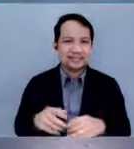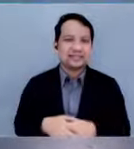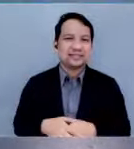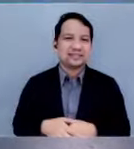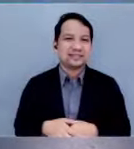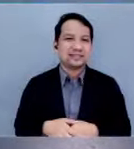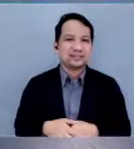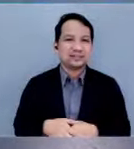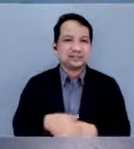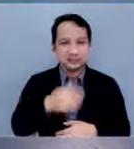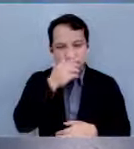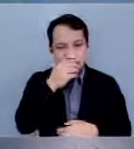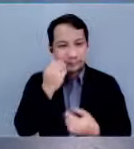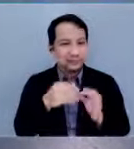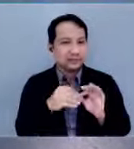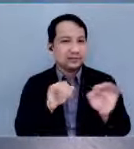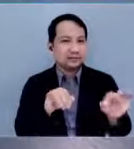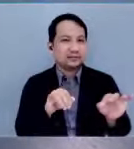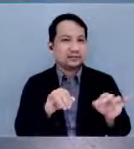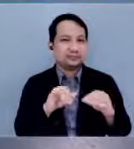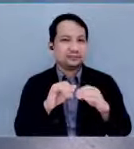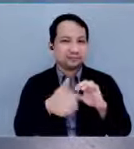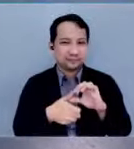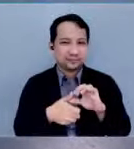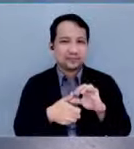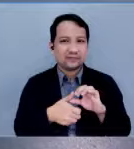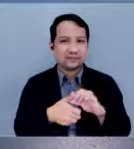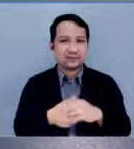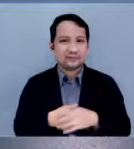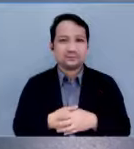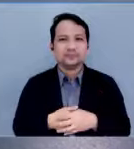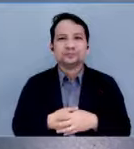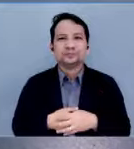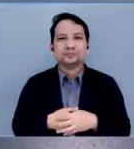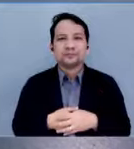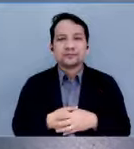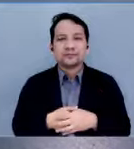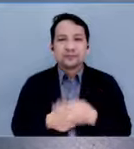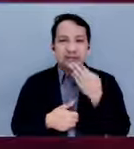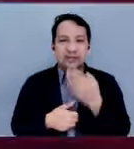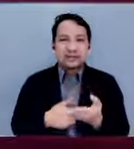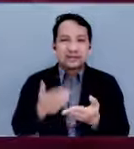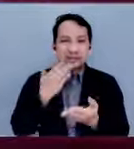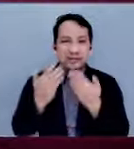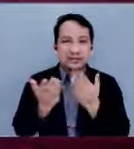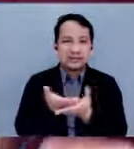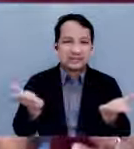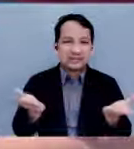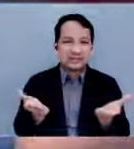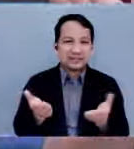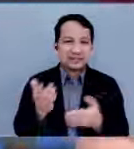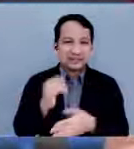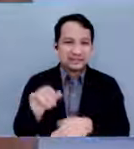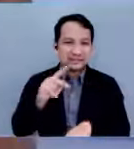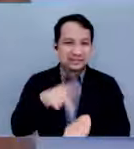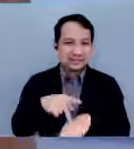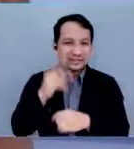ito, parang talagang tutuluyan mo kapag wala. Pero mag-thank you muna tayo. Thank you so much, Ryan. Thank you.